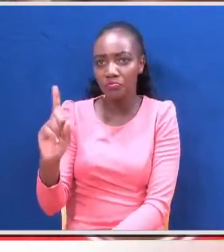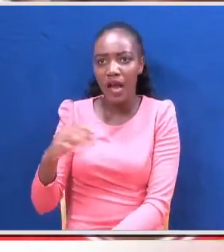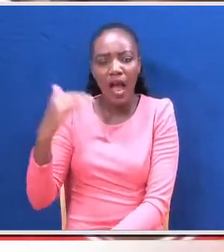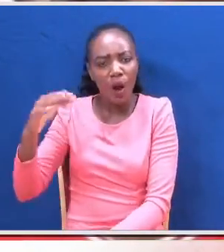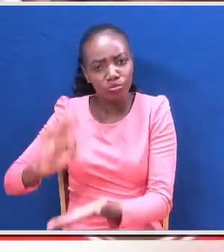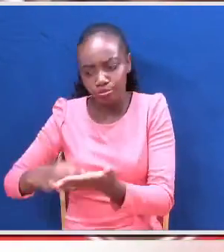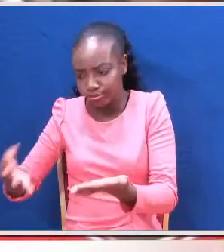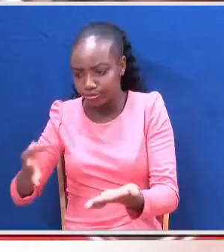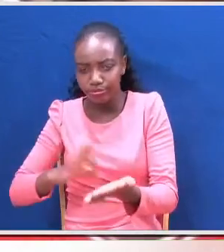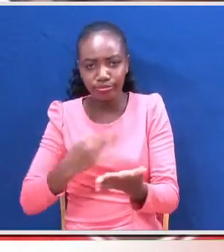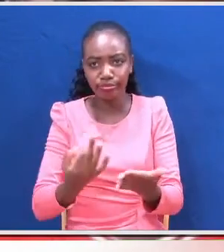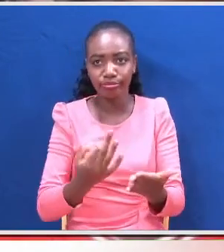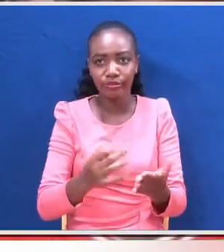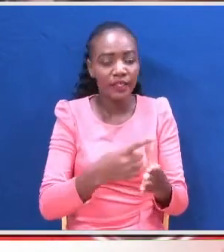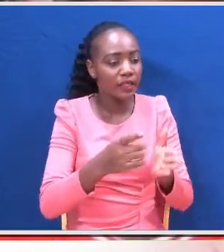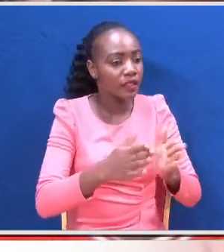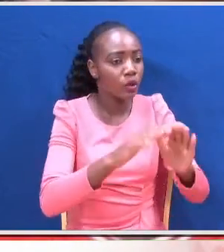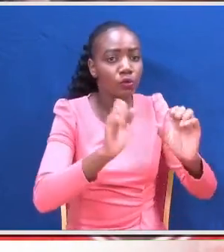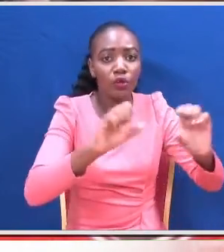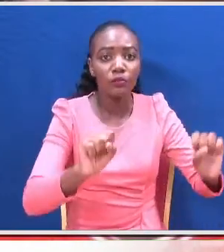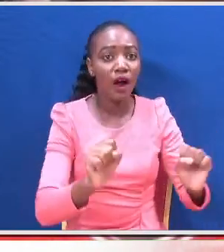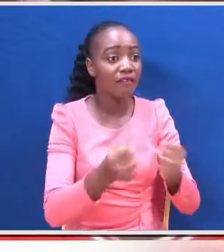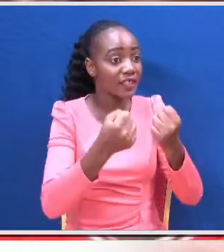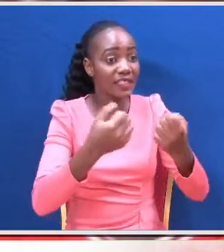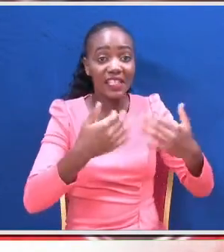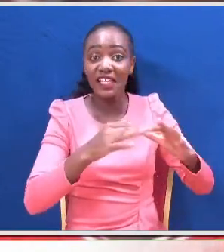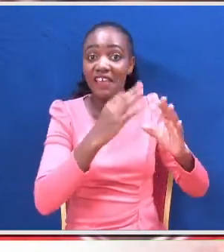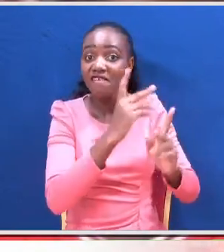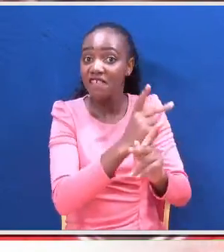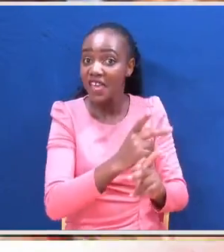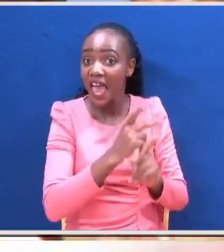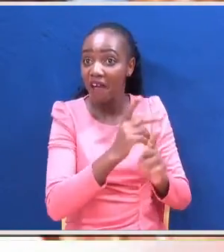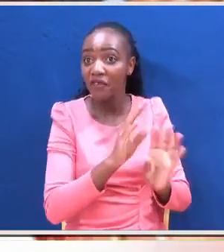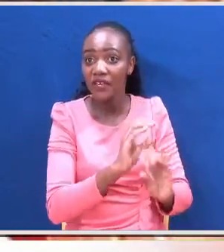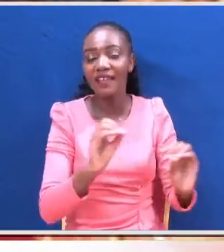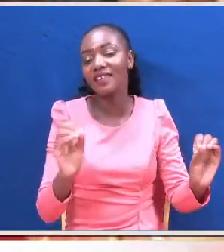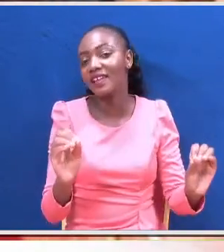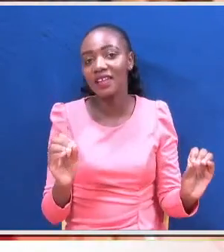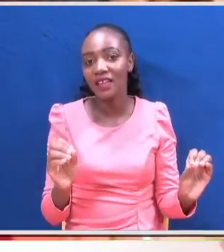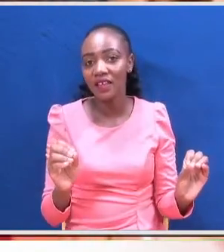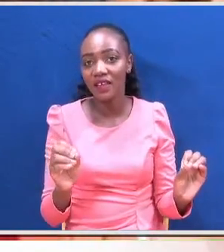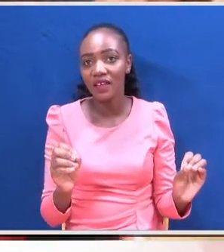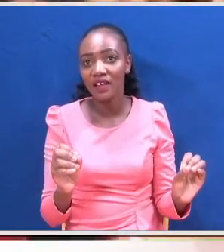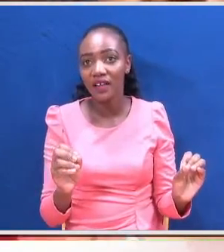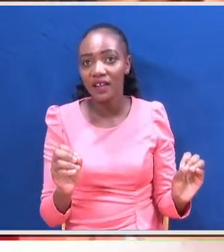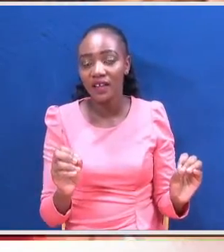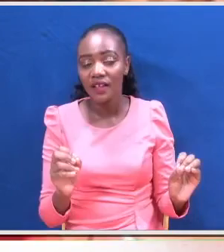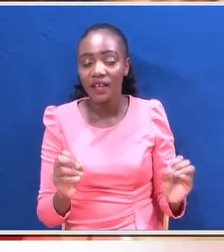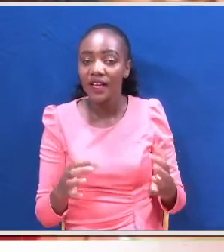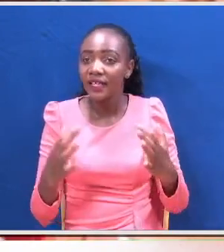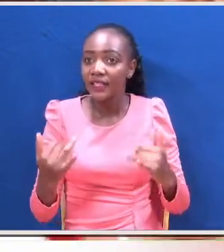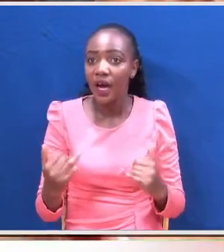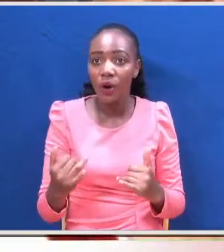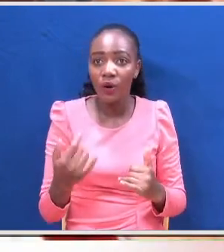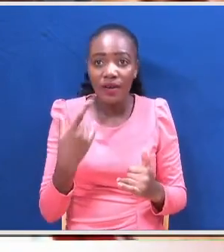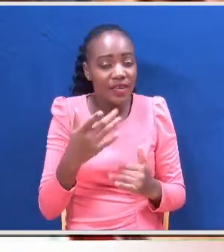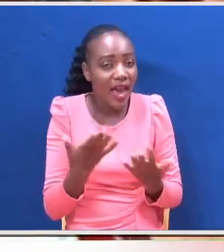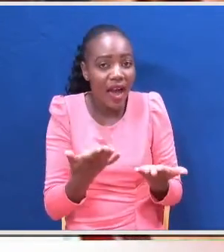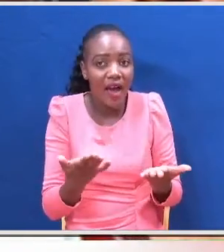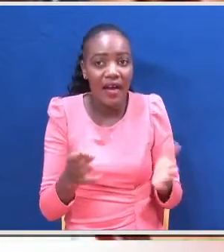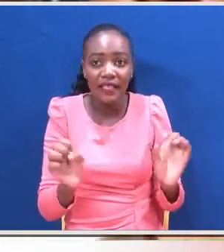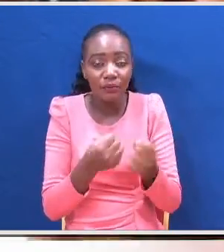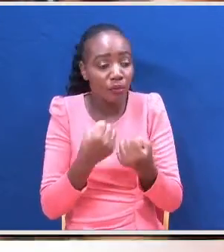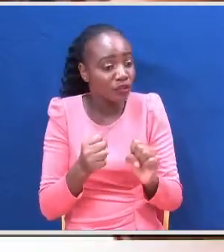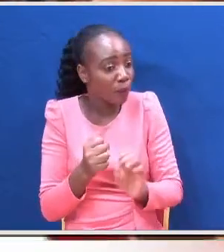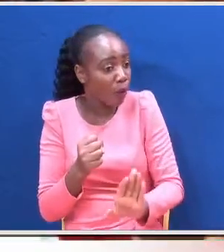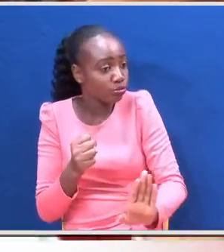hii barabara unaweza pata accident bila kutarajia usipokuwa makini. Juu hii barabara hata utaangukia wapi? Kugari hata iwezi hepa ingine. Vile